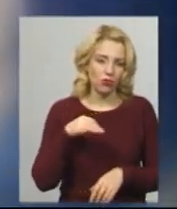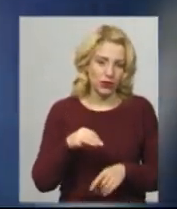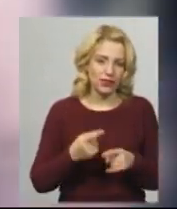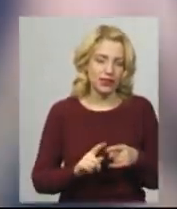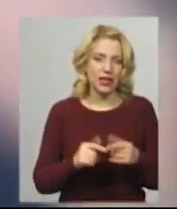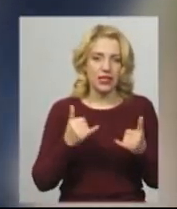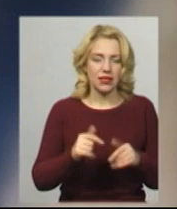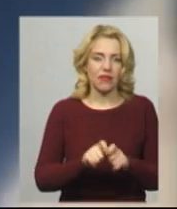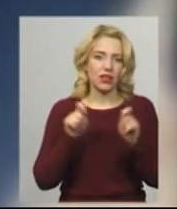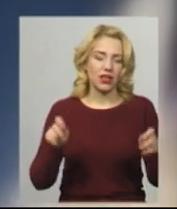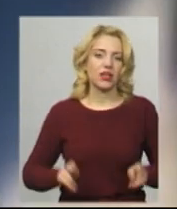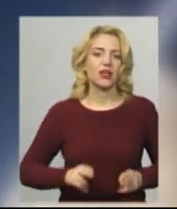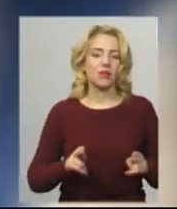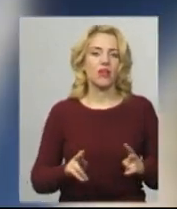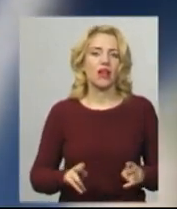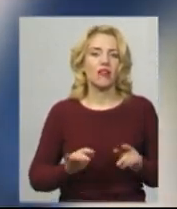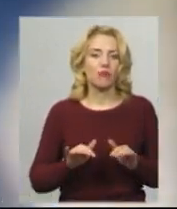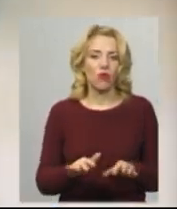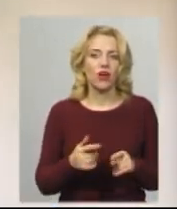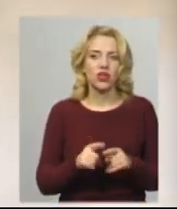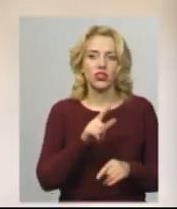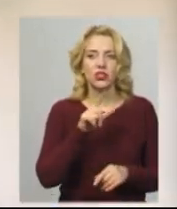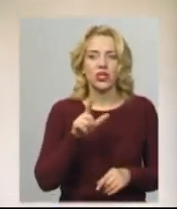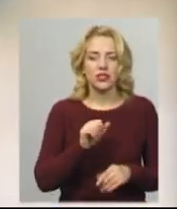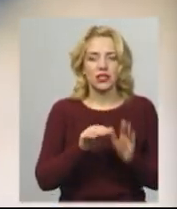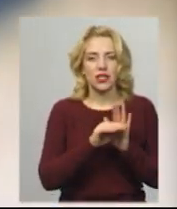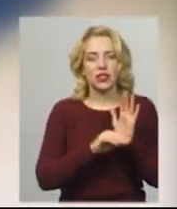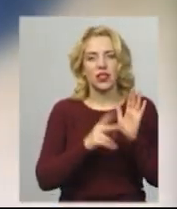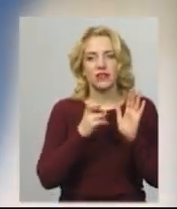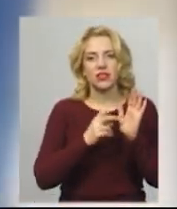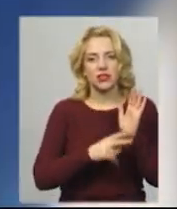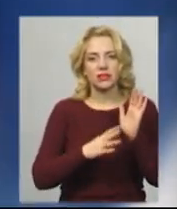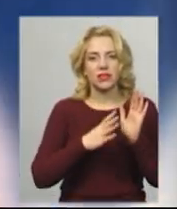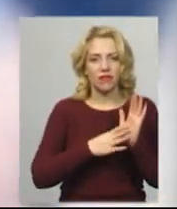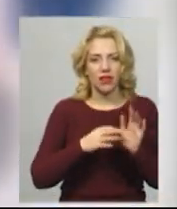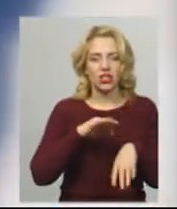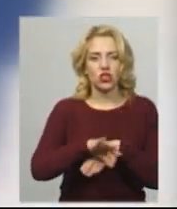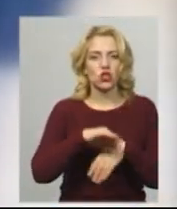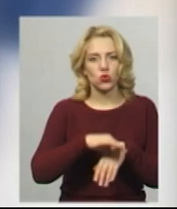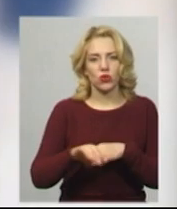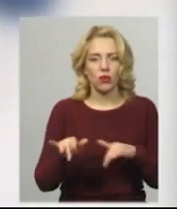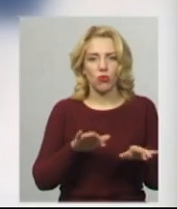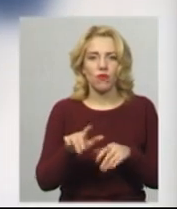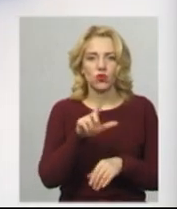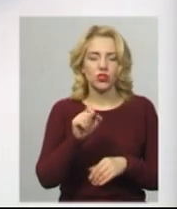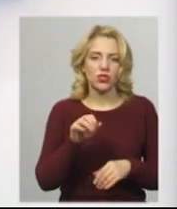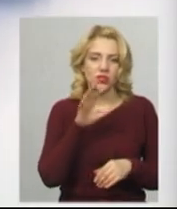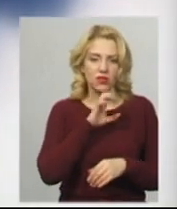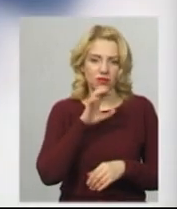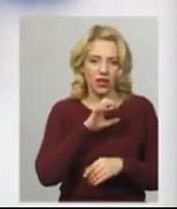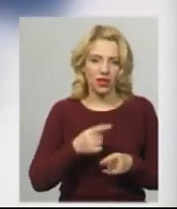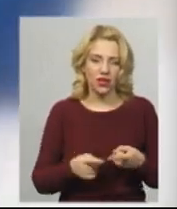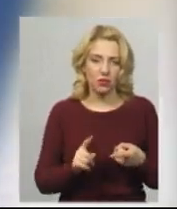фактом відкрили кримінальне провадження за статтею 299 «Жорстоке поводження з тваринами». Хмельницькі зоозахисники з